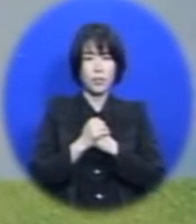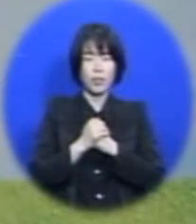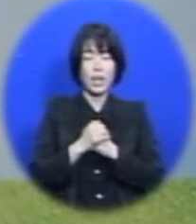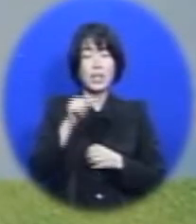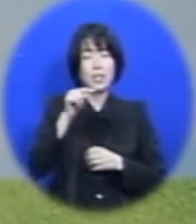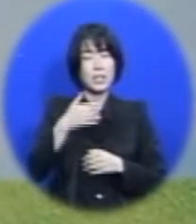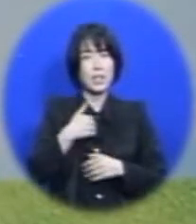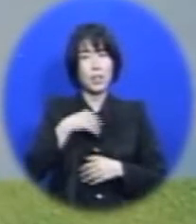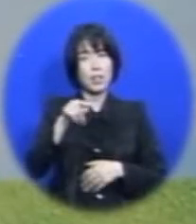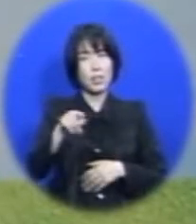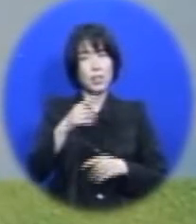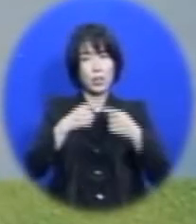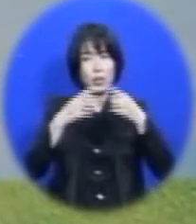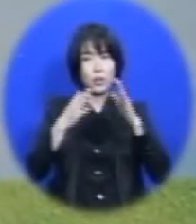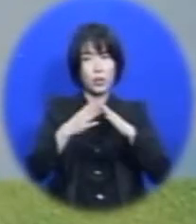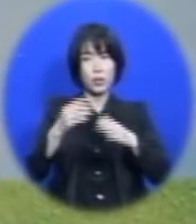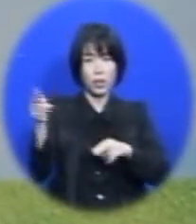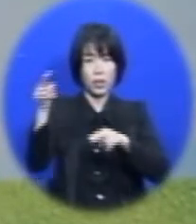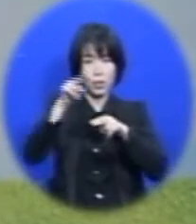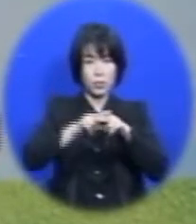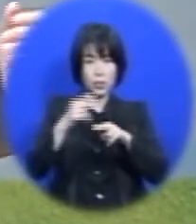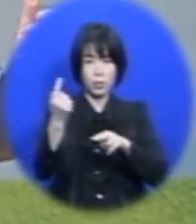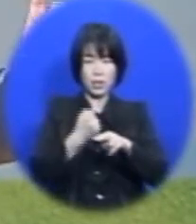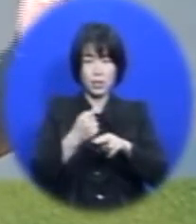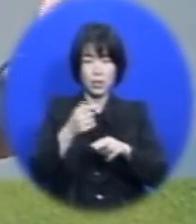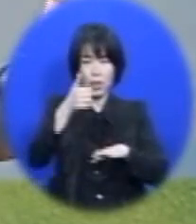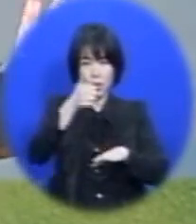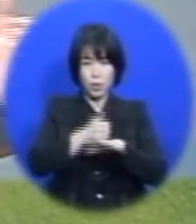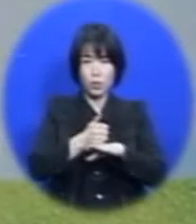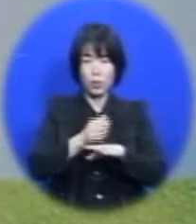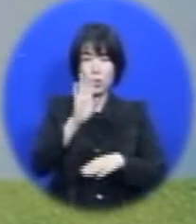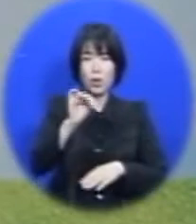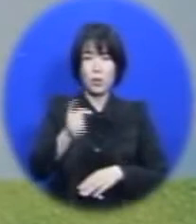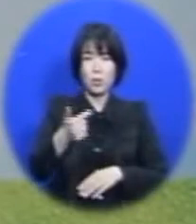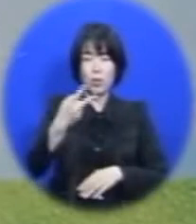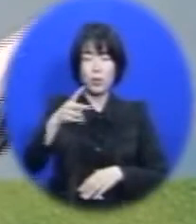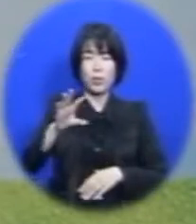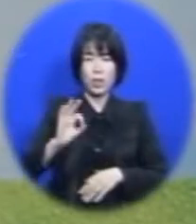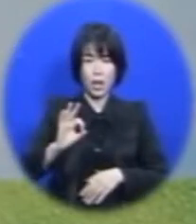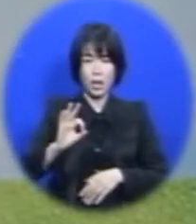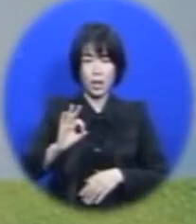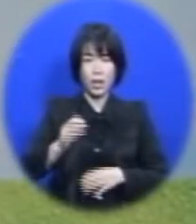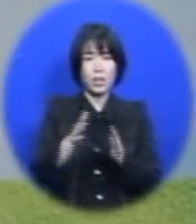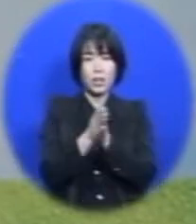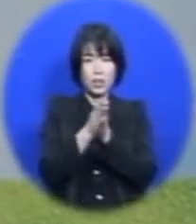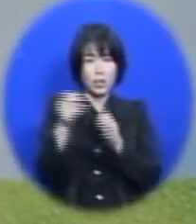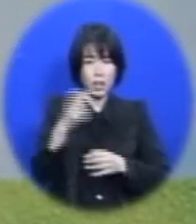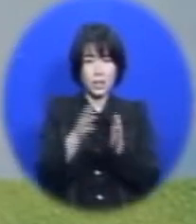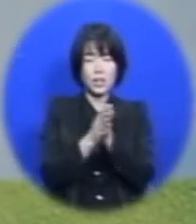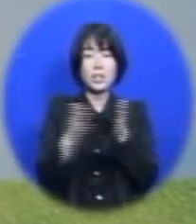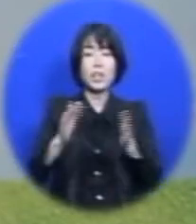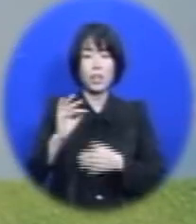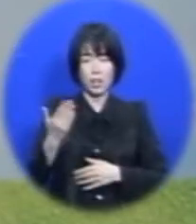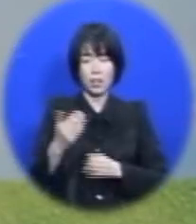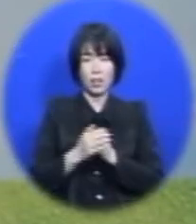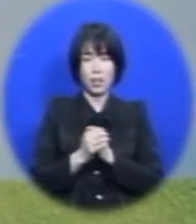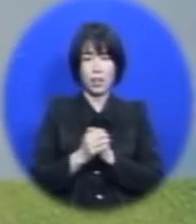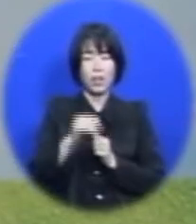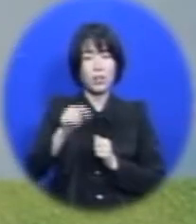제가 이 교회 부임에 와서 결국 이 예배당 본당 공사를 추진해야만 했습니다.